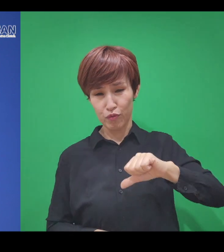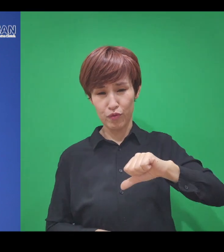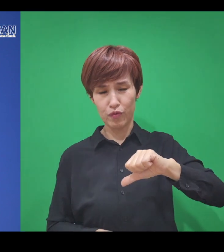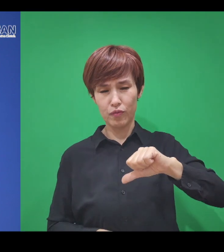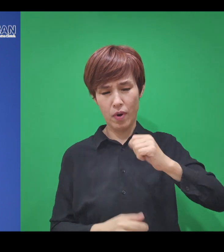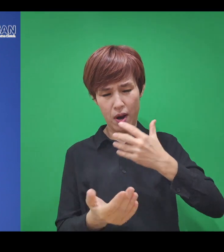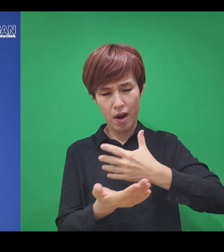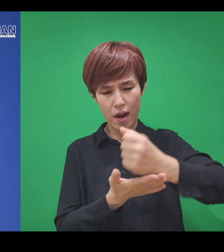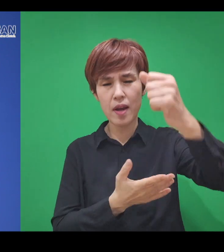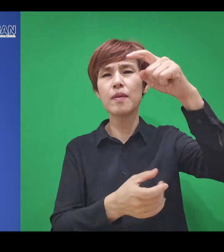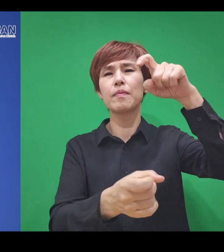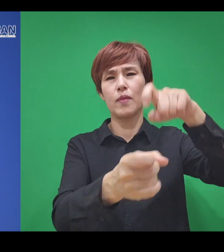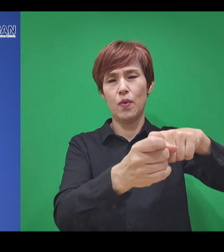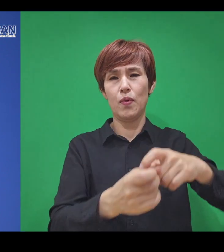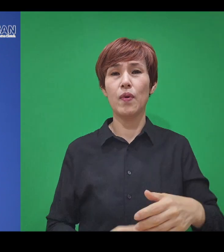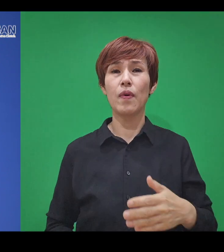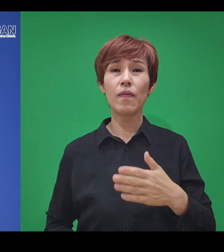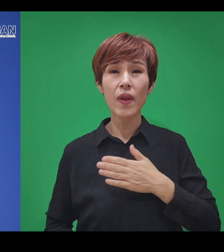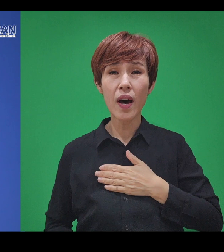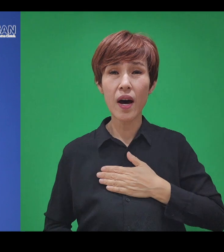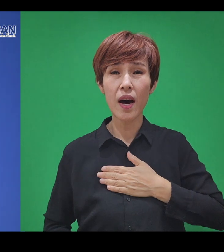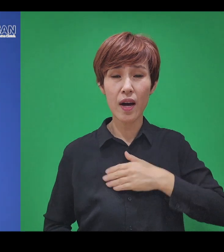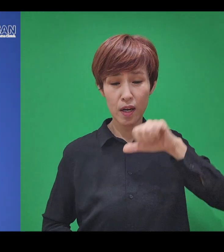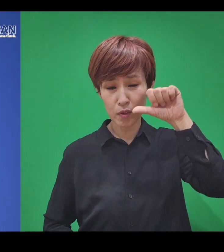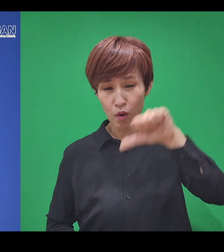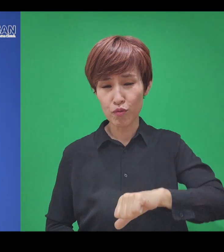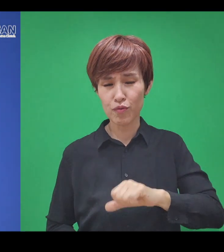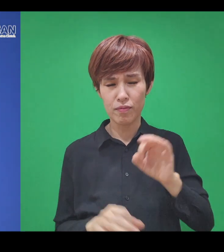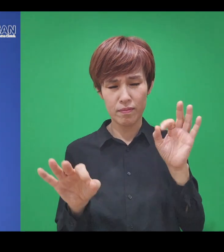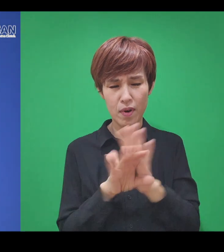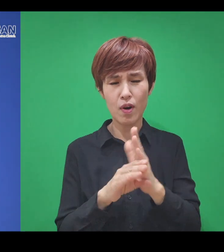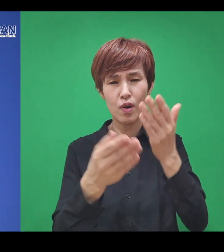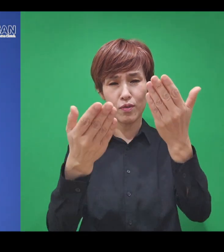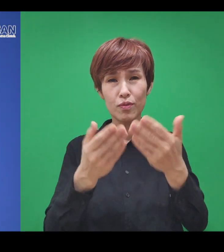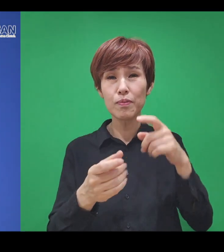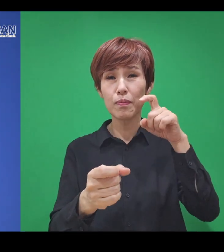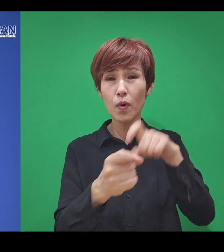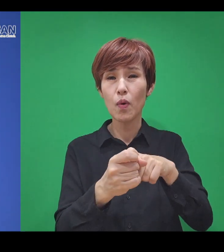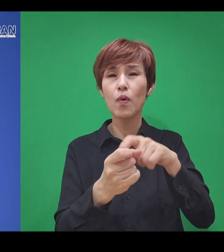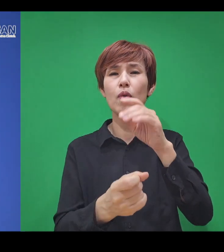그래서 더 이상 제가 받을 저주가 없게 만들어 주시려고,